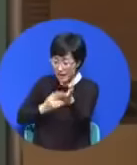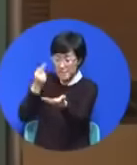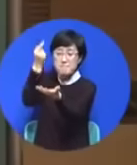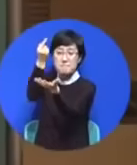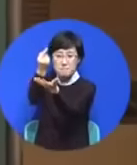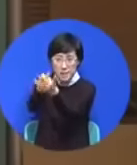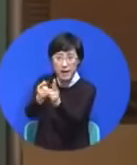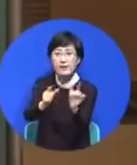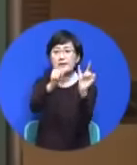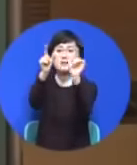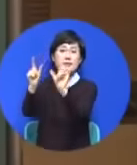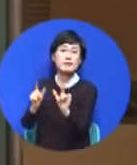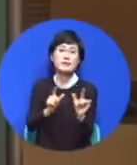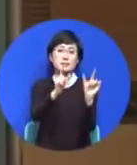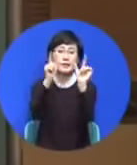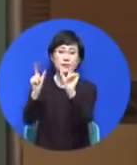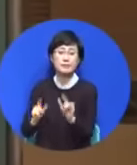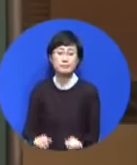드리라